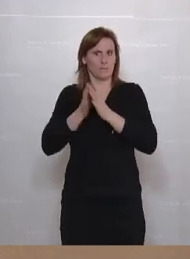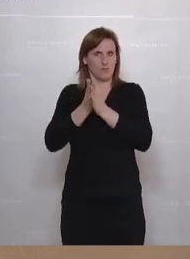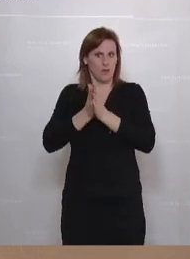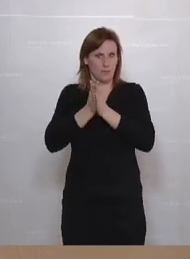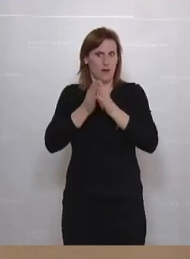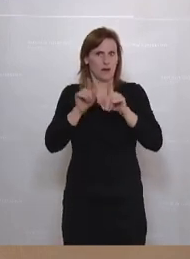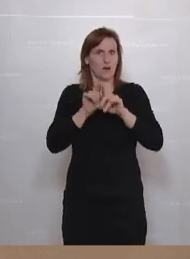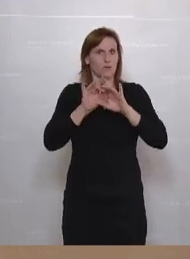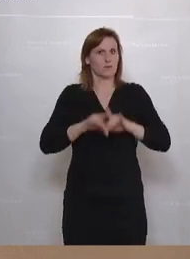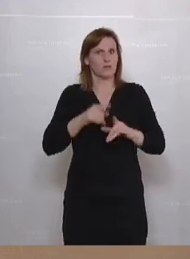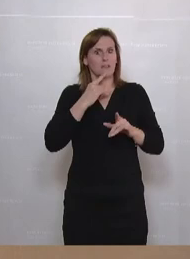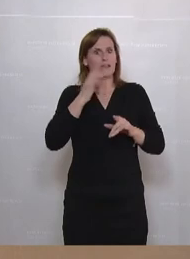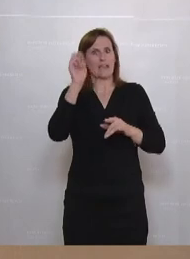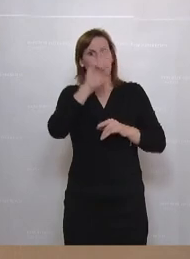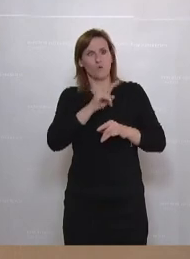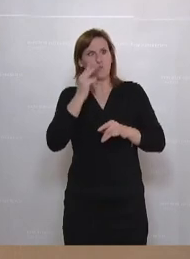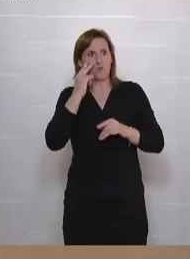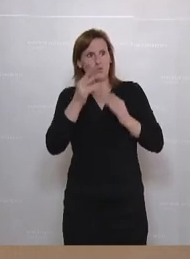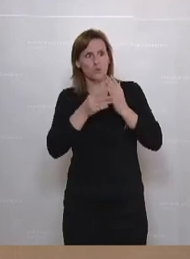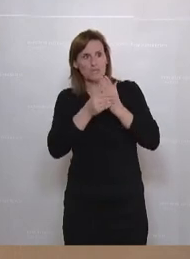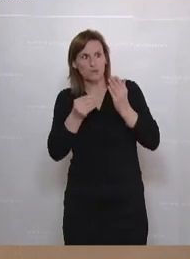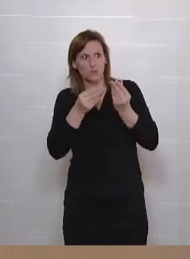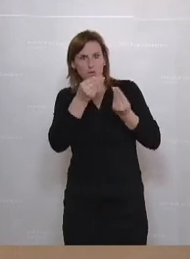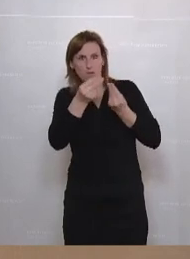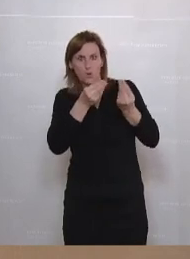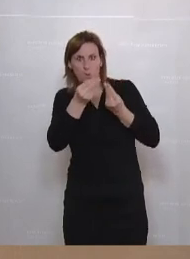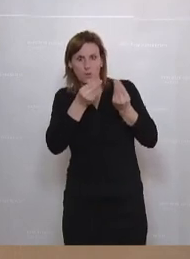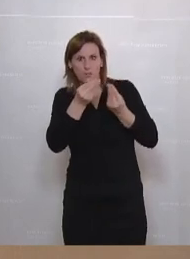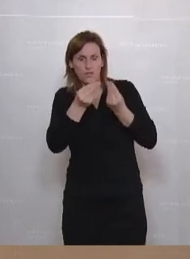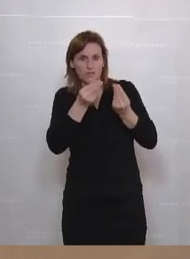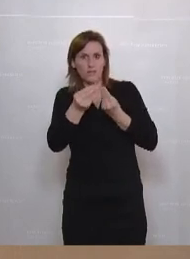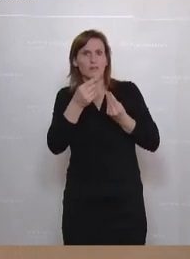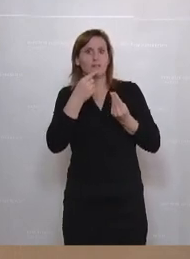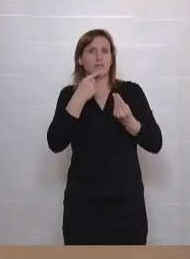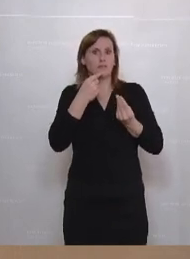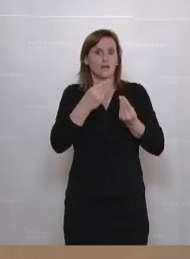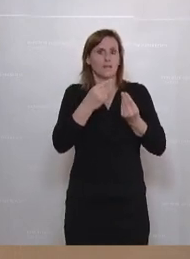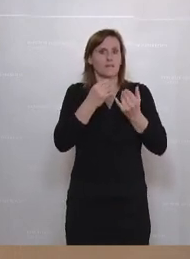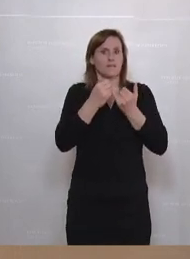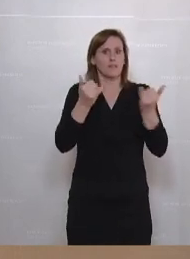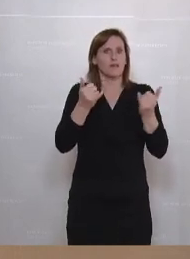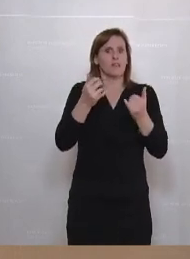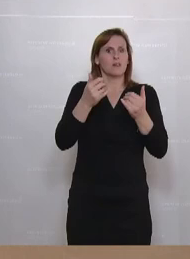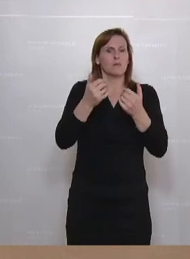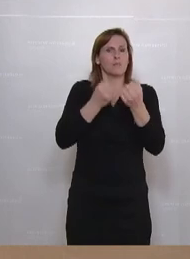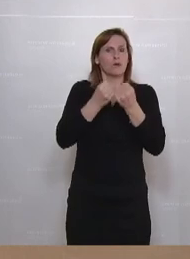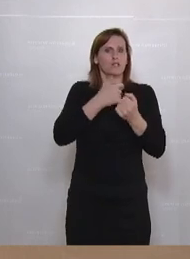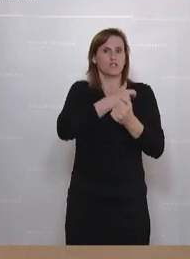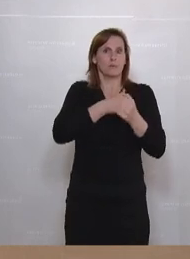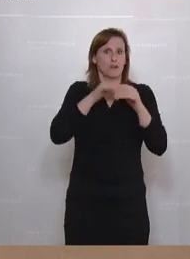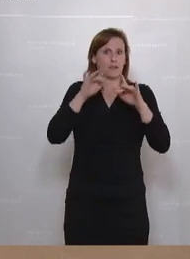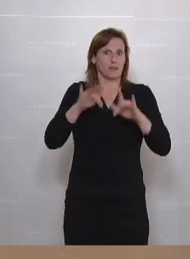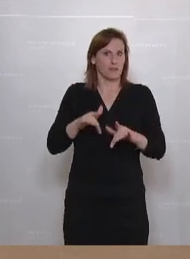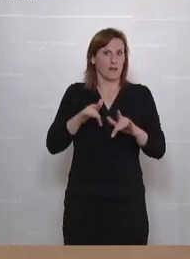der Europäischen Union auf Expertenebene debattiert. Die Frage ist natürlich, inwieweit die politischen Parteien alle dort vertreten, oder